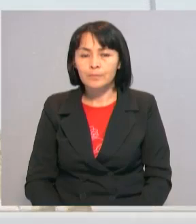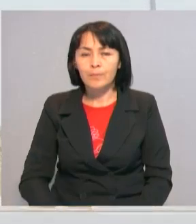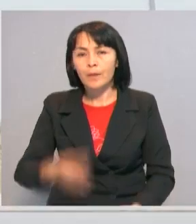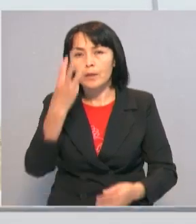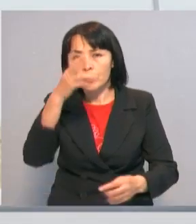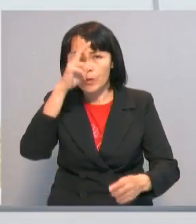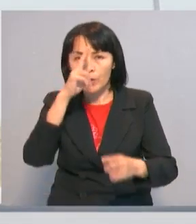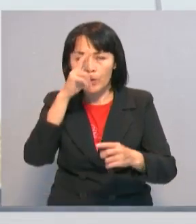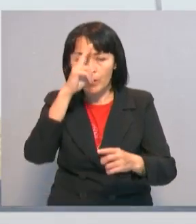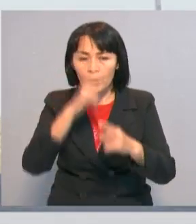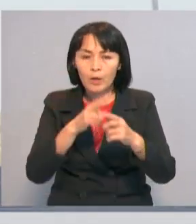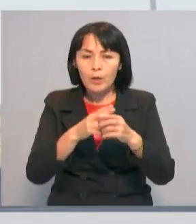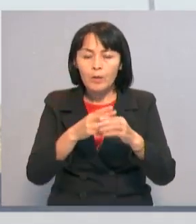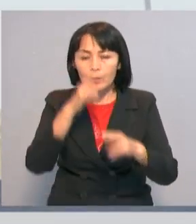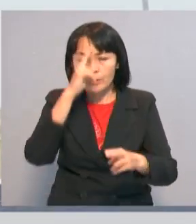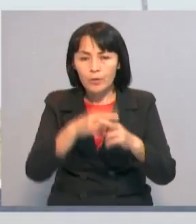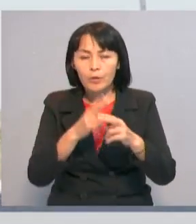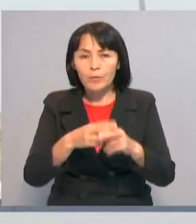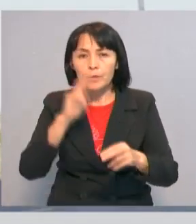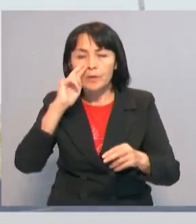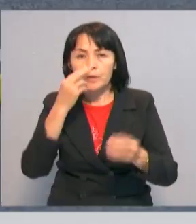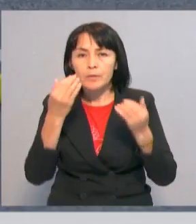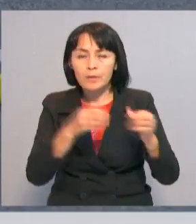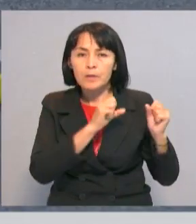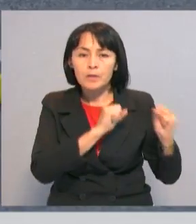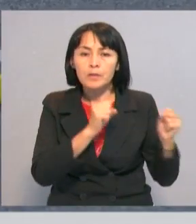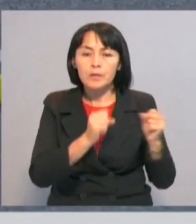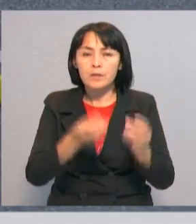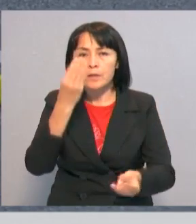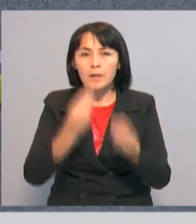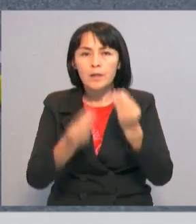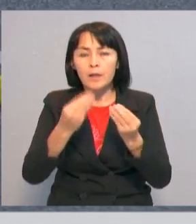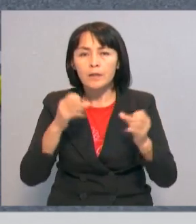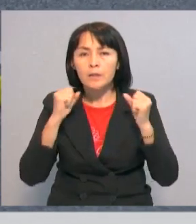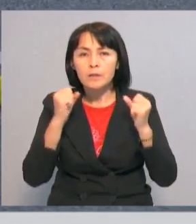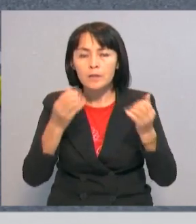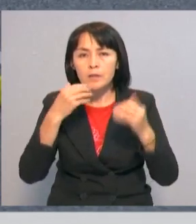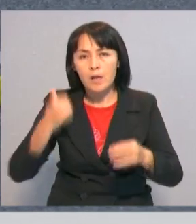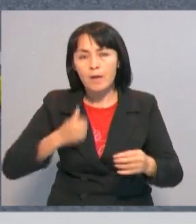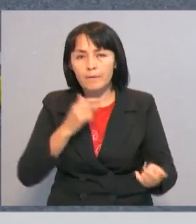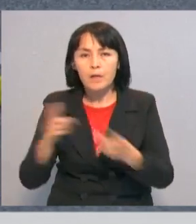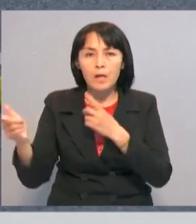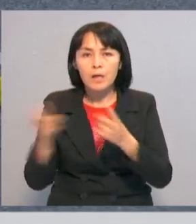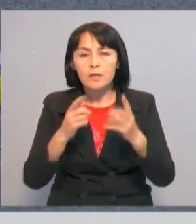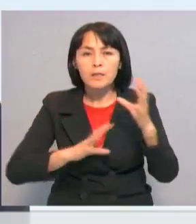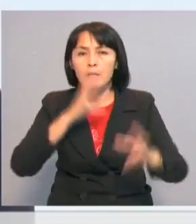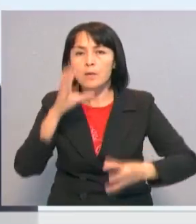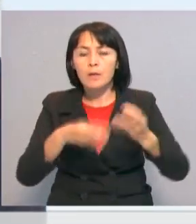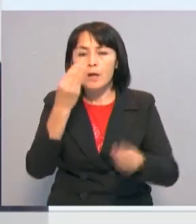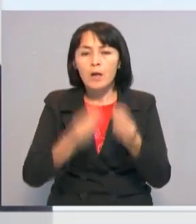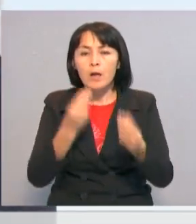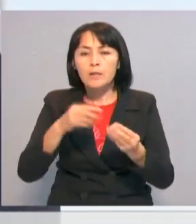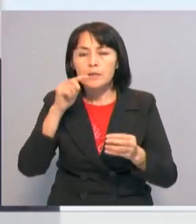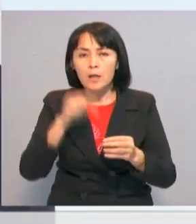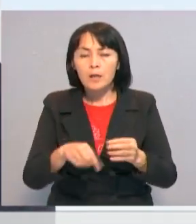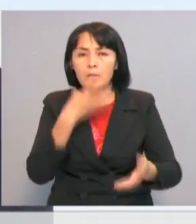трое братьев из Шимкент будут защищать честь страны на всемирных играх кочевников спортсмены сейчас активно готовятся к мировым соревнованиям они